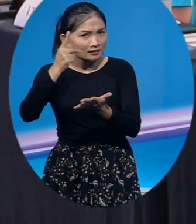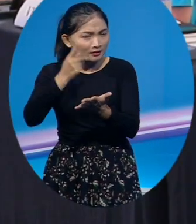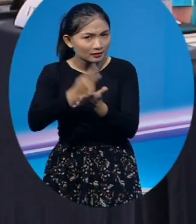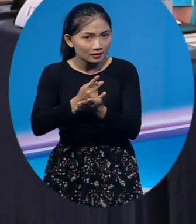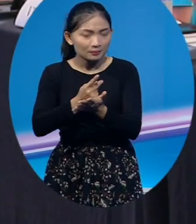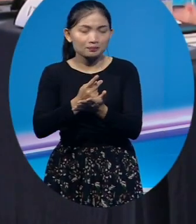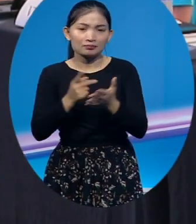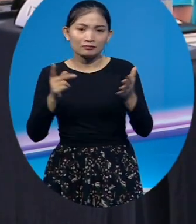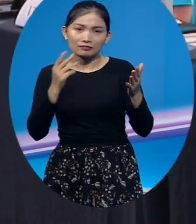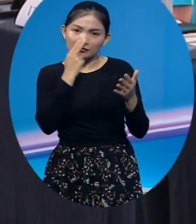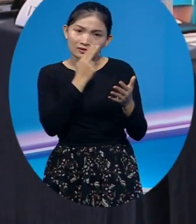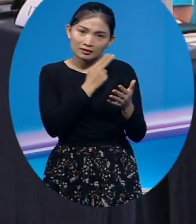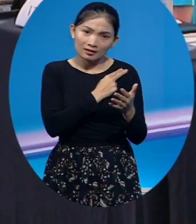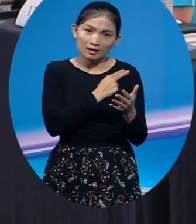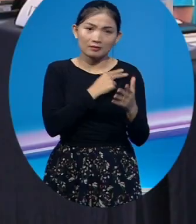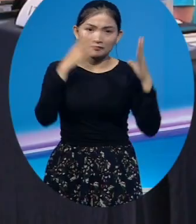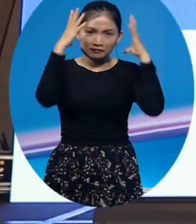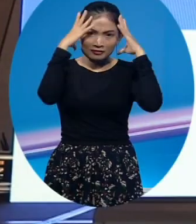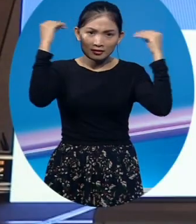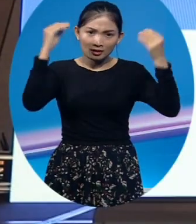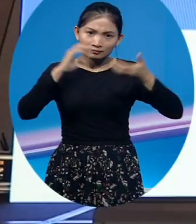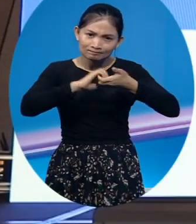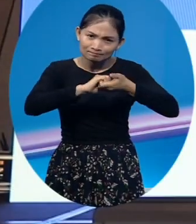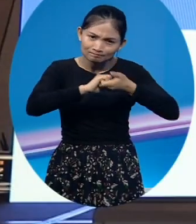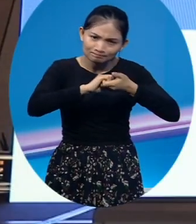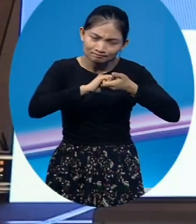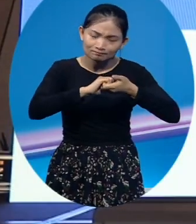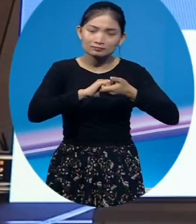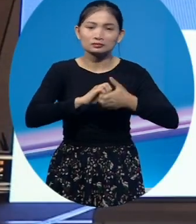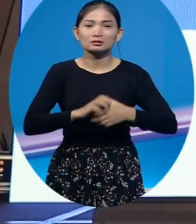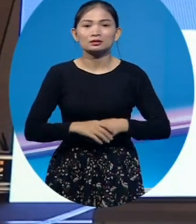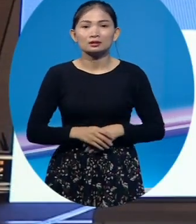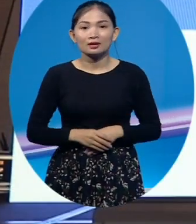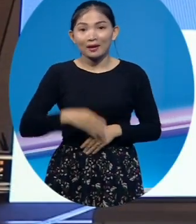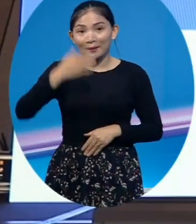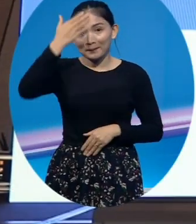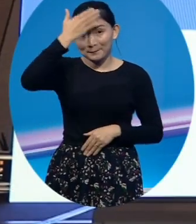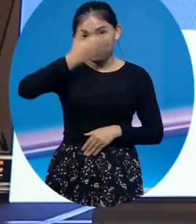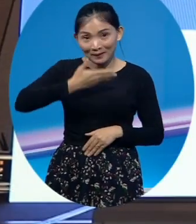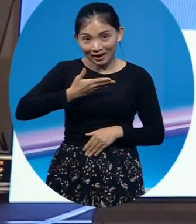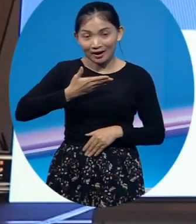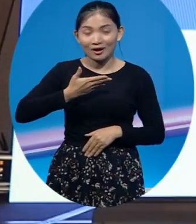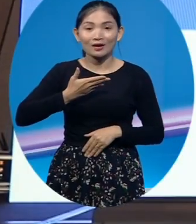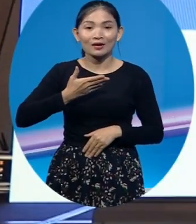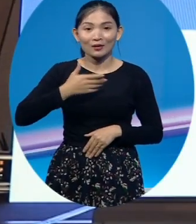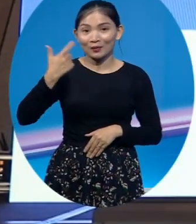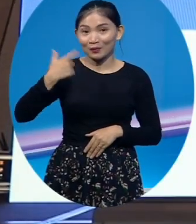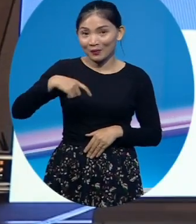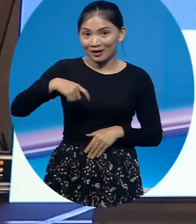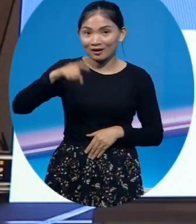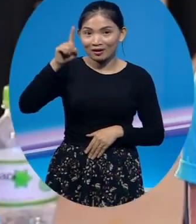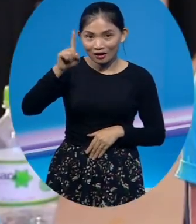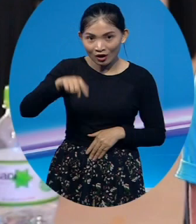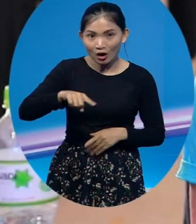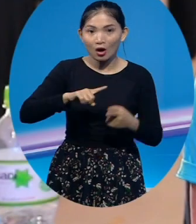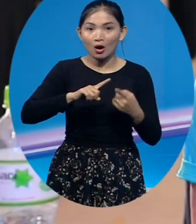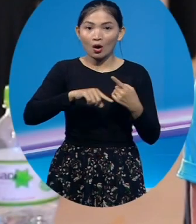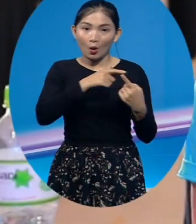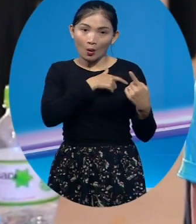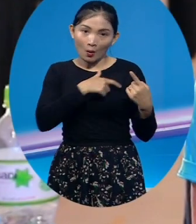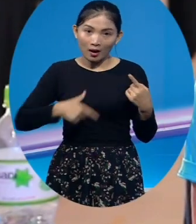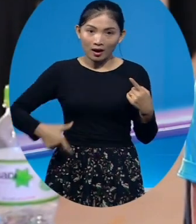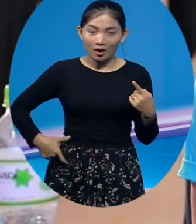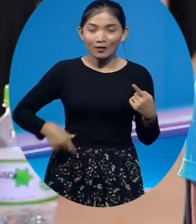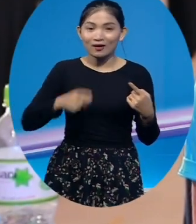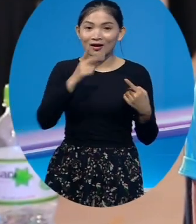giao giữa Việt Nam và Phần Lan. Chương trình có sự góp mặt của gương mặt quen thuộc như Hoa hậu Hồ Hennie, MC Khánh Vy và nhiều khách mời